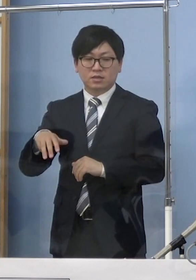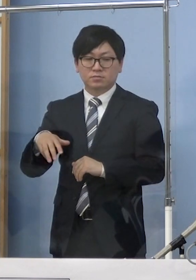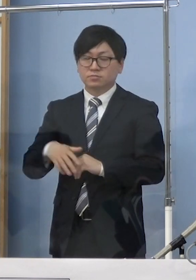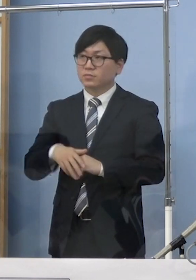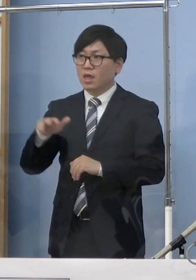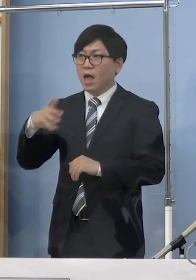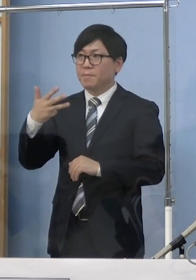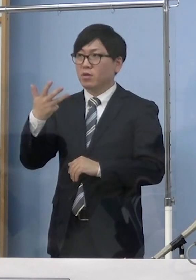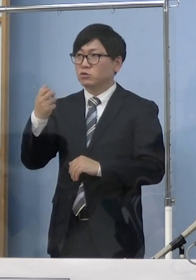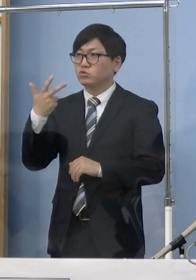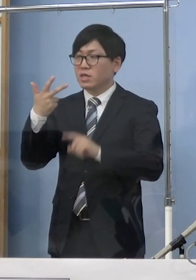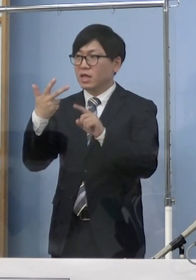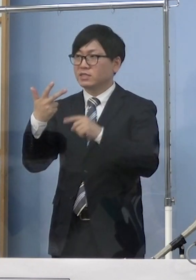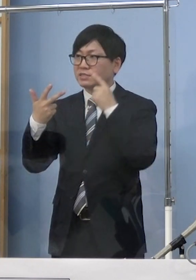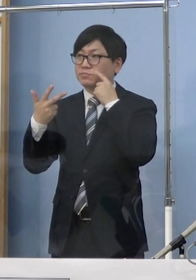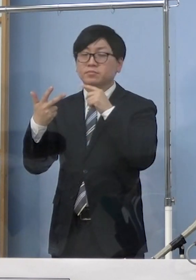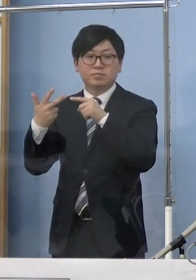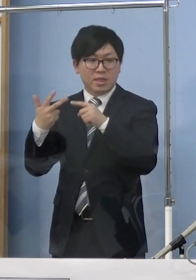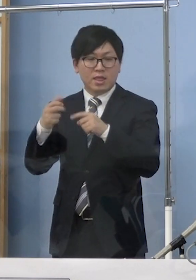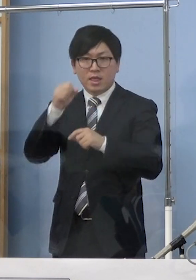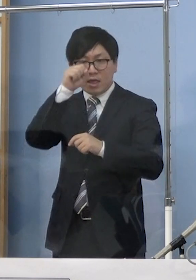ちょっと確認なんですけど、